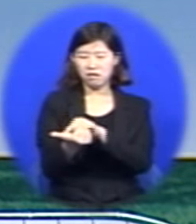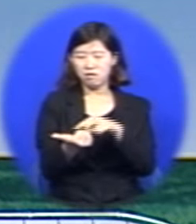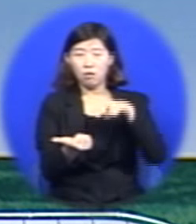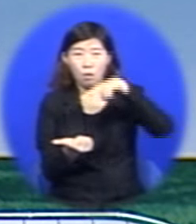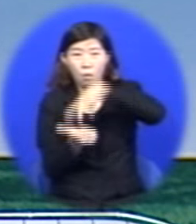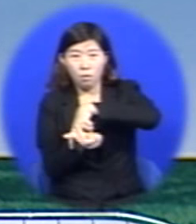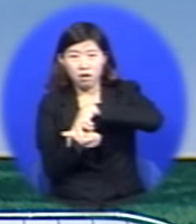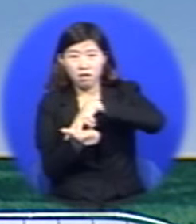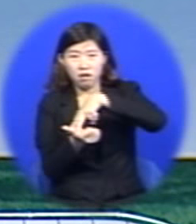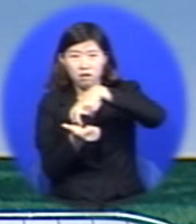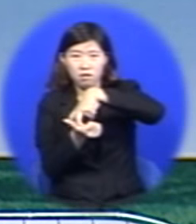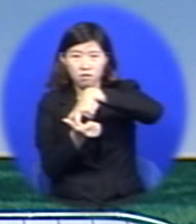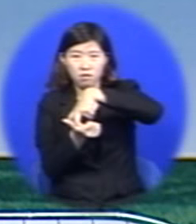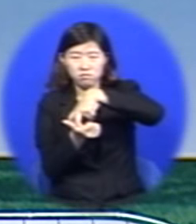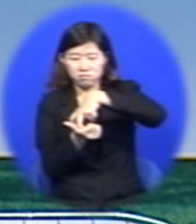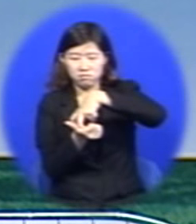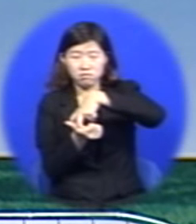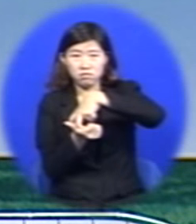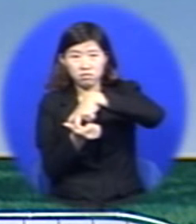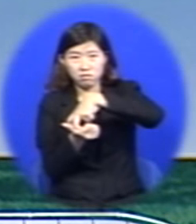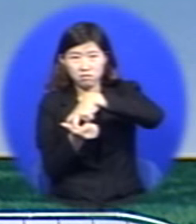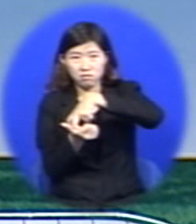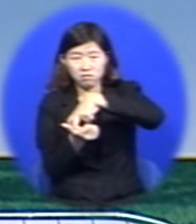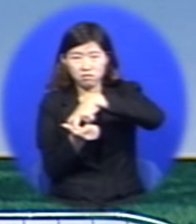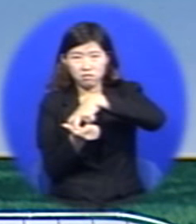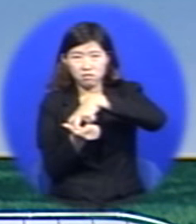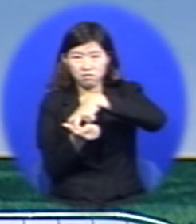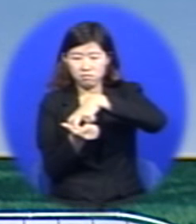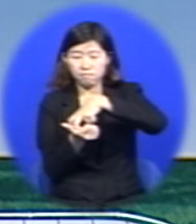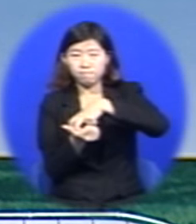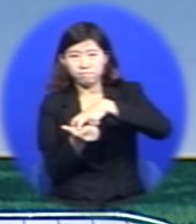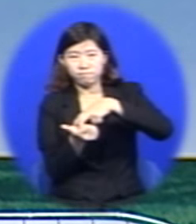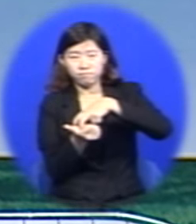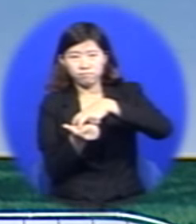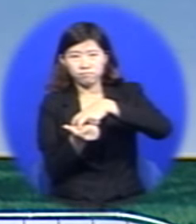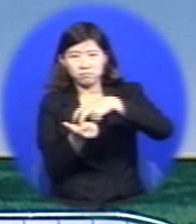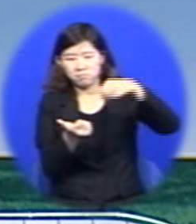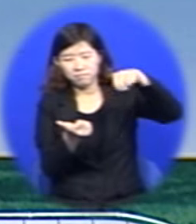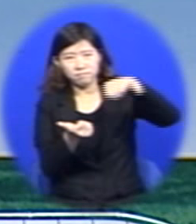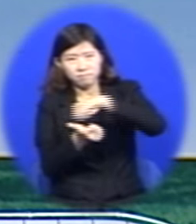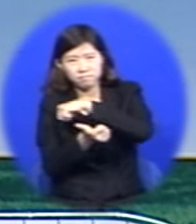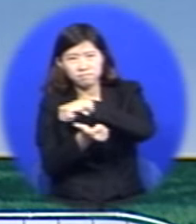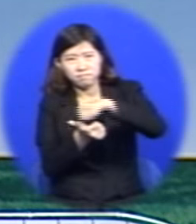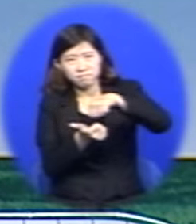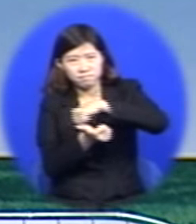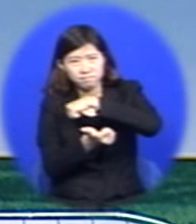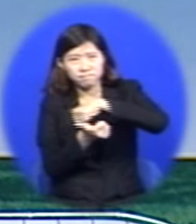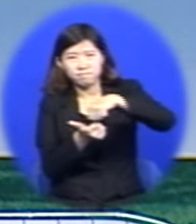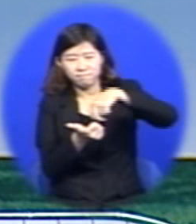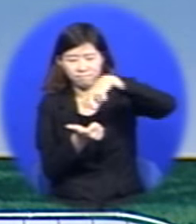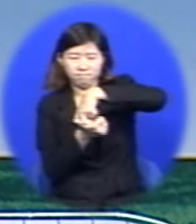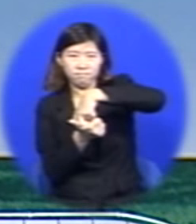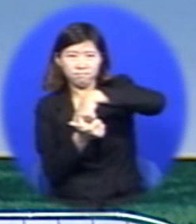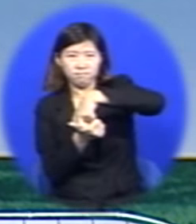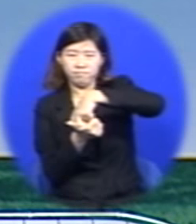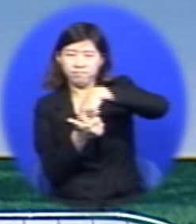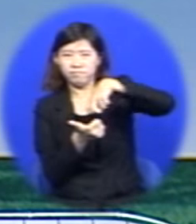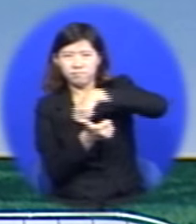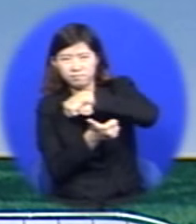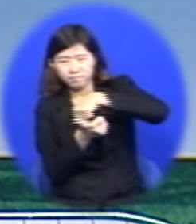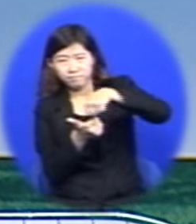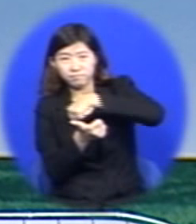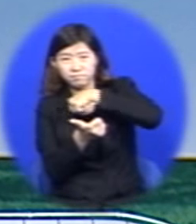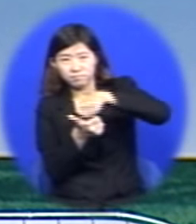위에 올라타서 무릎으로 그 양 어깨를 찍어 누르고 그때